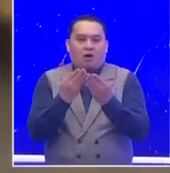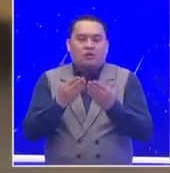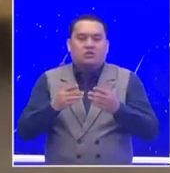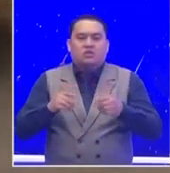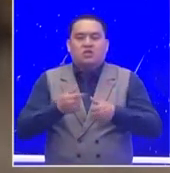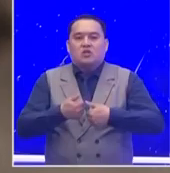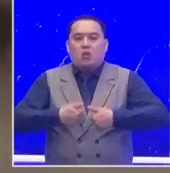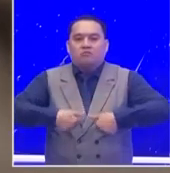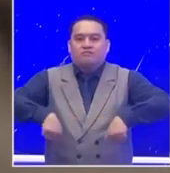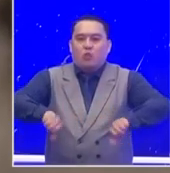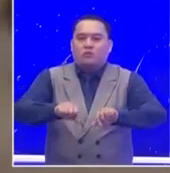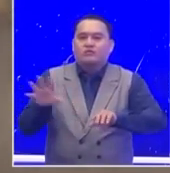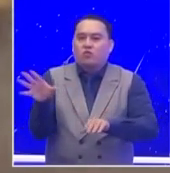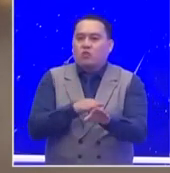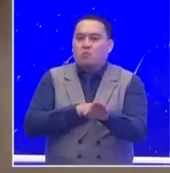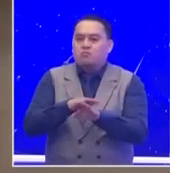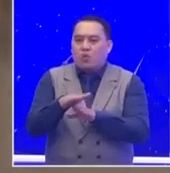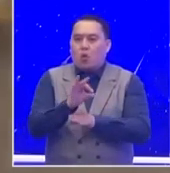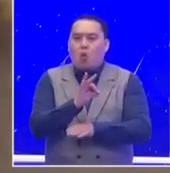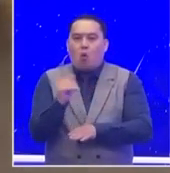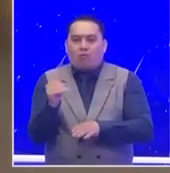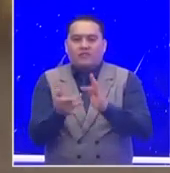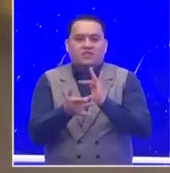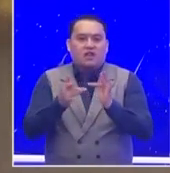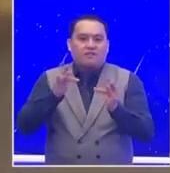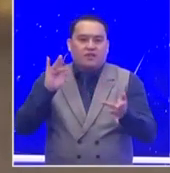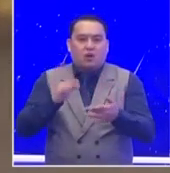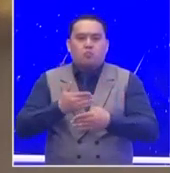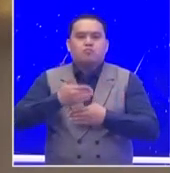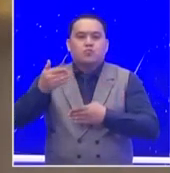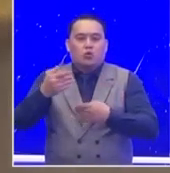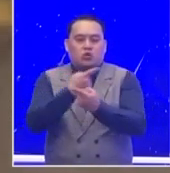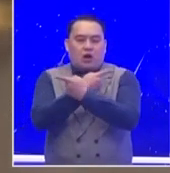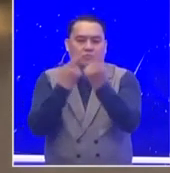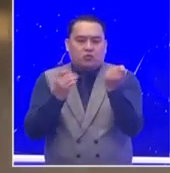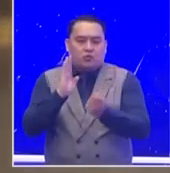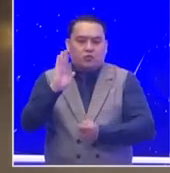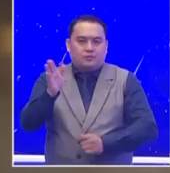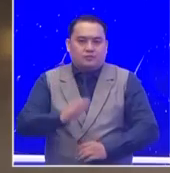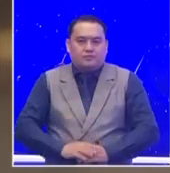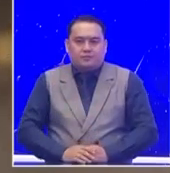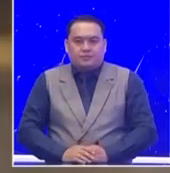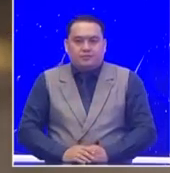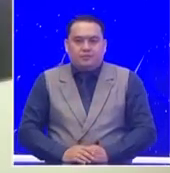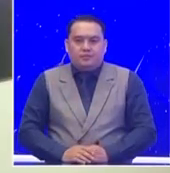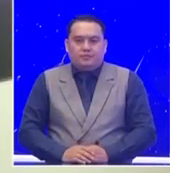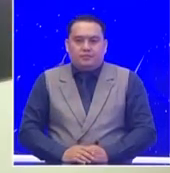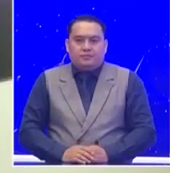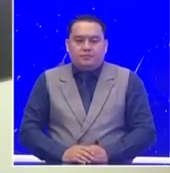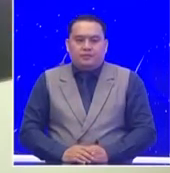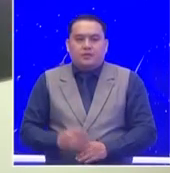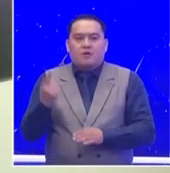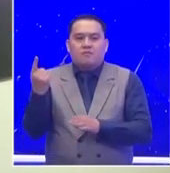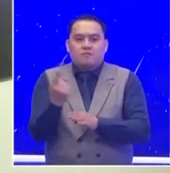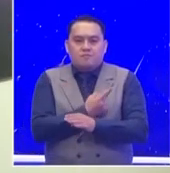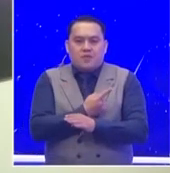принятом решении будет сообщено позже на официальных интернет-ресурсах акимата Алматинской области. В первую